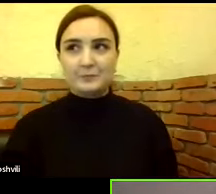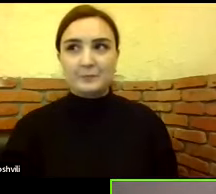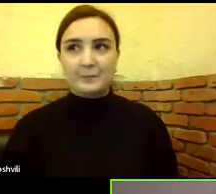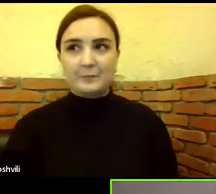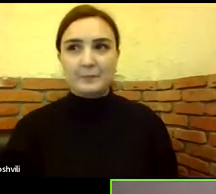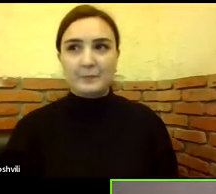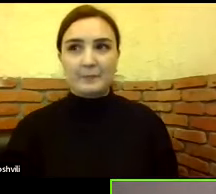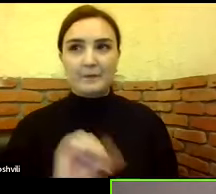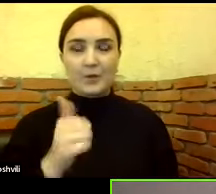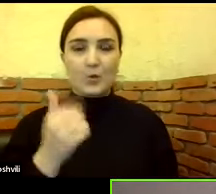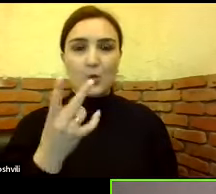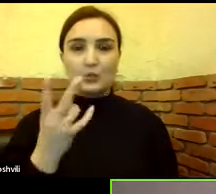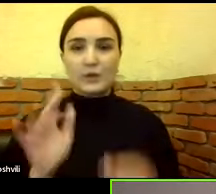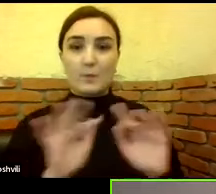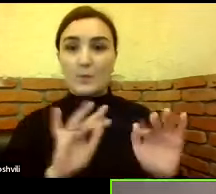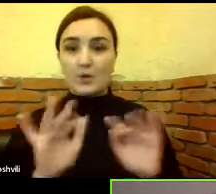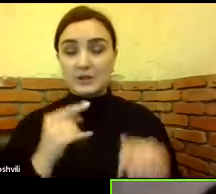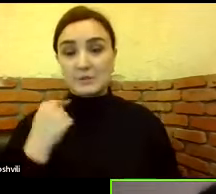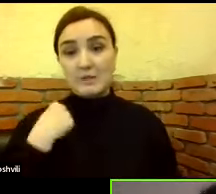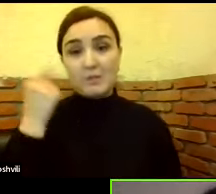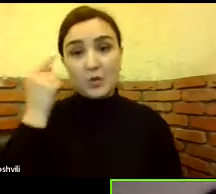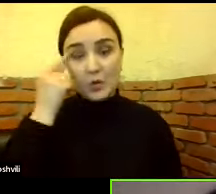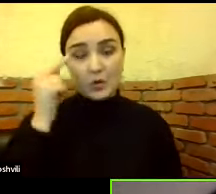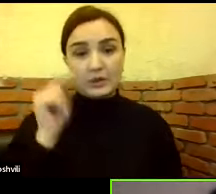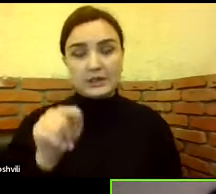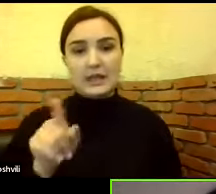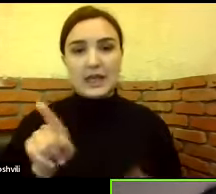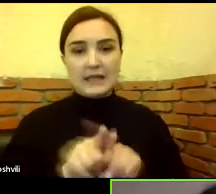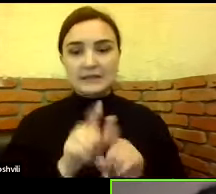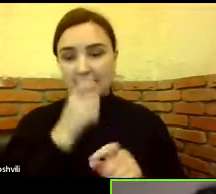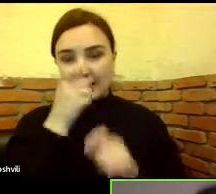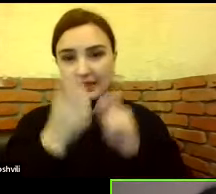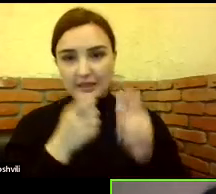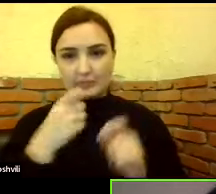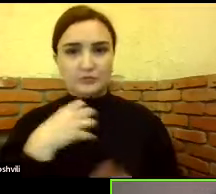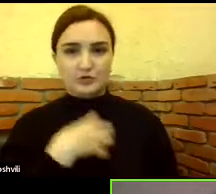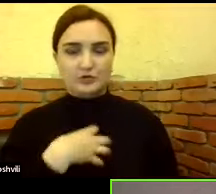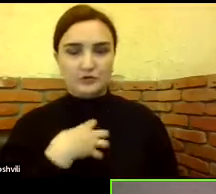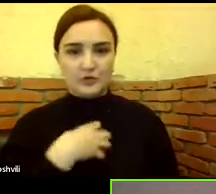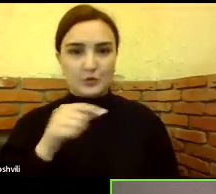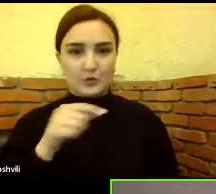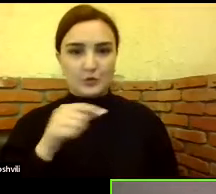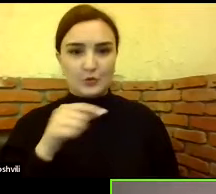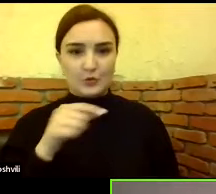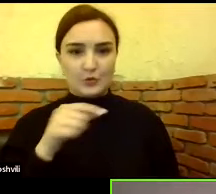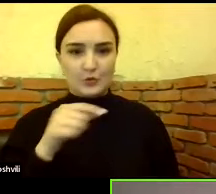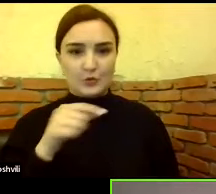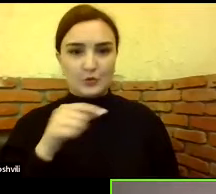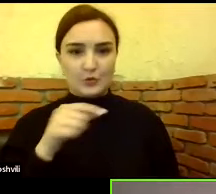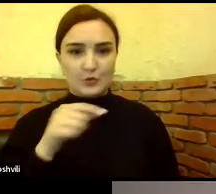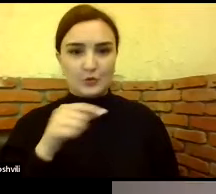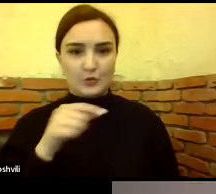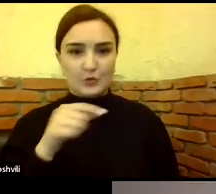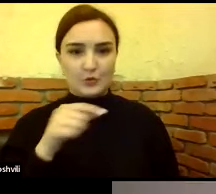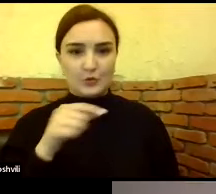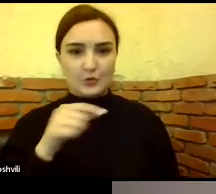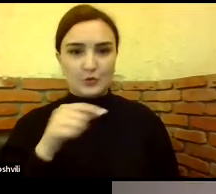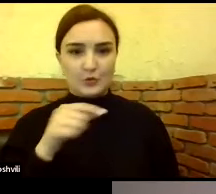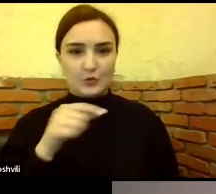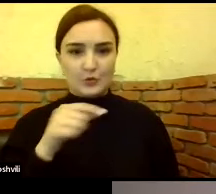შეიძლება რომ მოიქცე და მგონია რომ აი მასე პატარა რაღაცებში მნიშვნელოვანია რომ ამ დროს სწორი კომუნიკაცია გქონდეს და